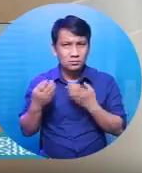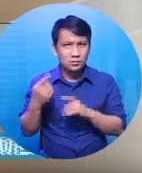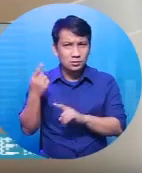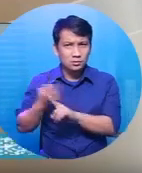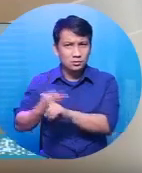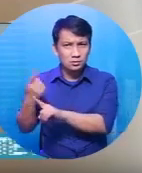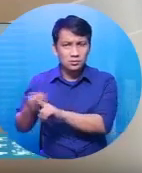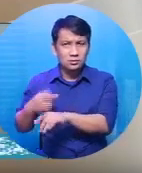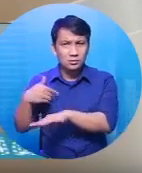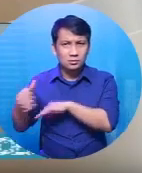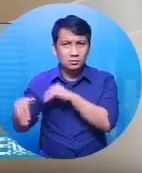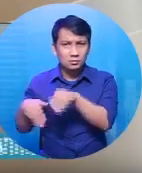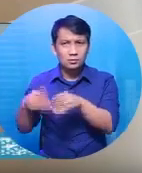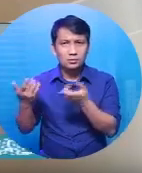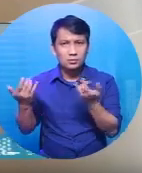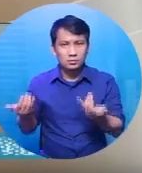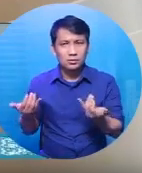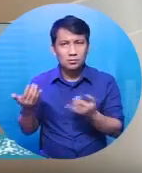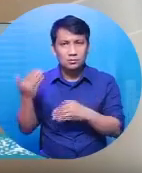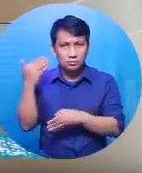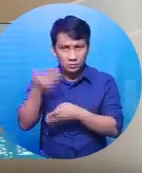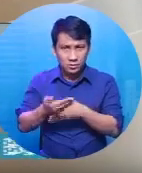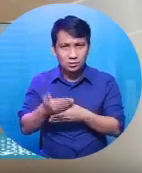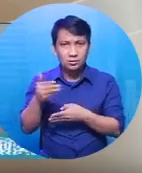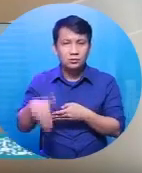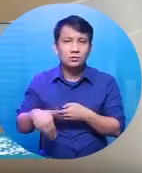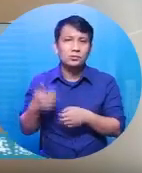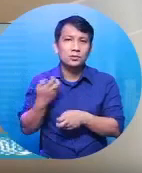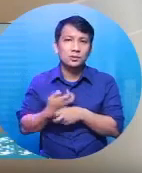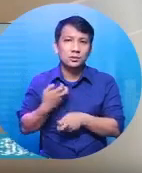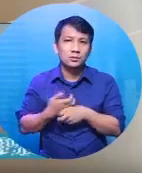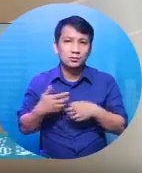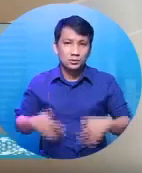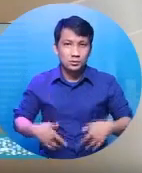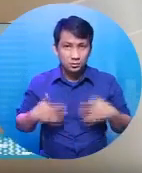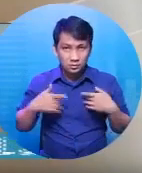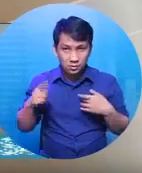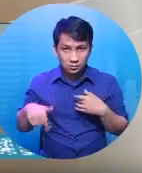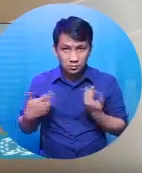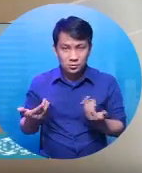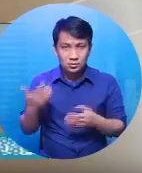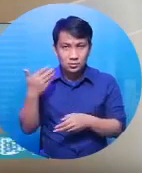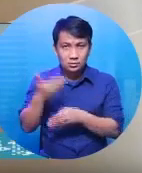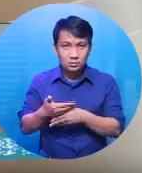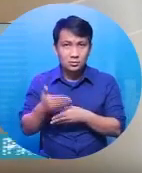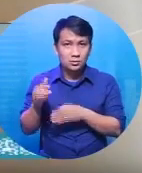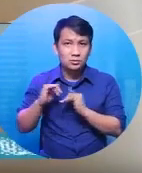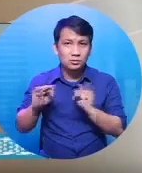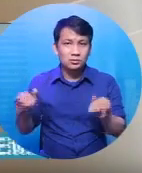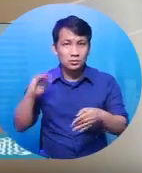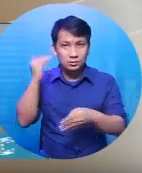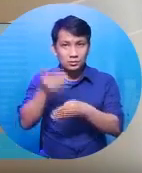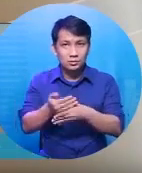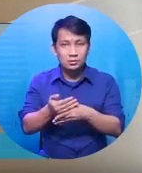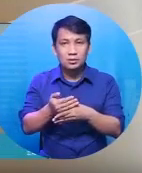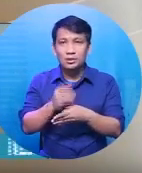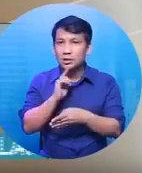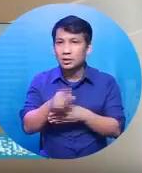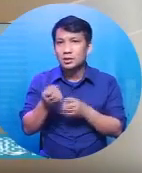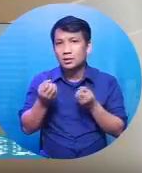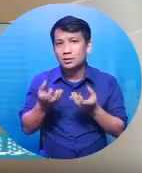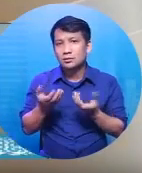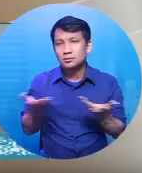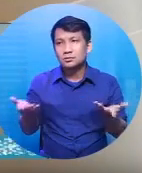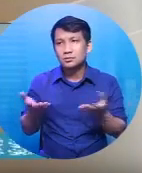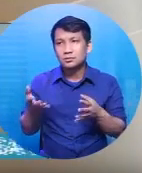daw, buwan-buwan. It so happened ngayon, Nay, mahirap ang buhay sa Amerika dahil meron din silang tinatawag na lockdown doon. In fact, marami sa